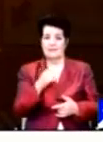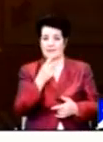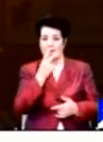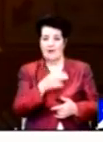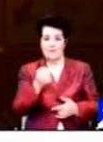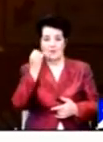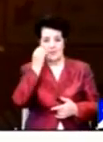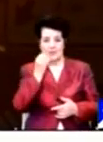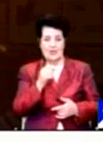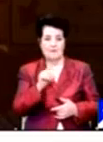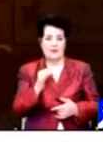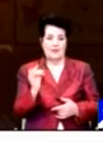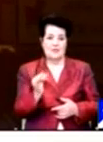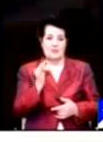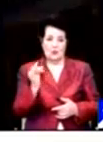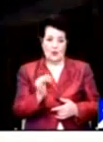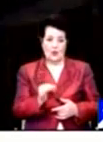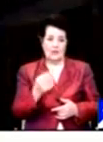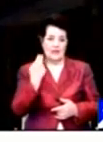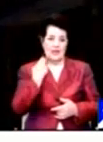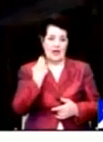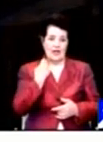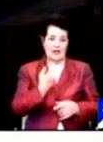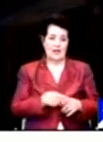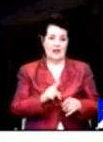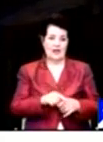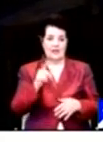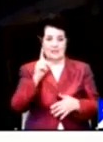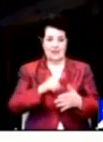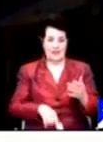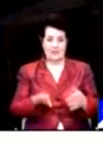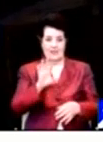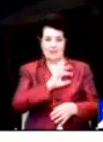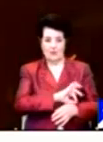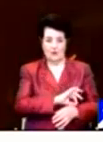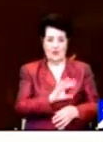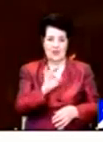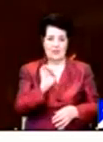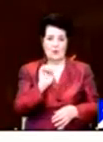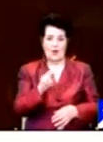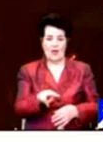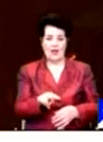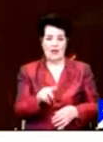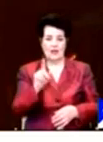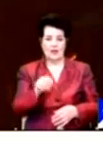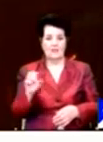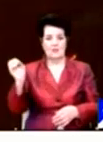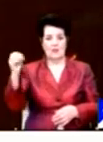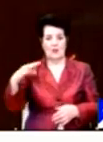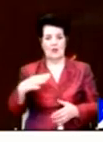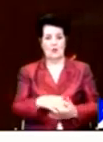monument preistoric Stonehenge din Anglia, despre care se crede că era folosit la ritualuri de venerare a